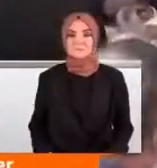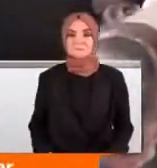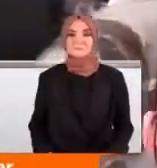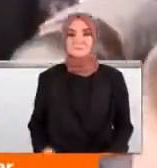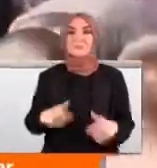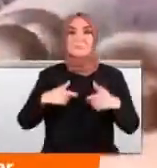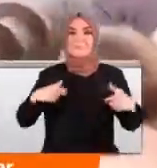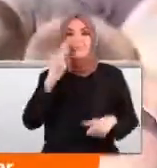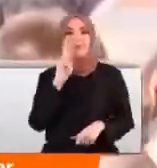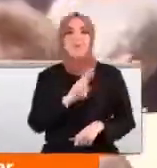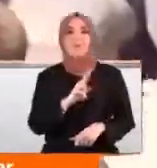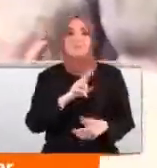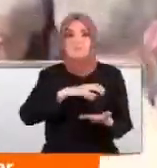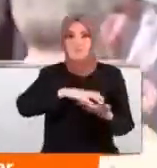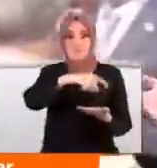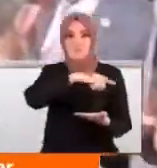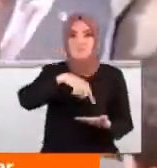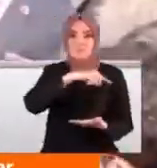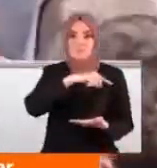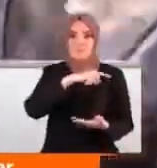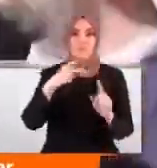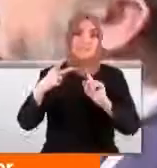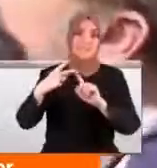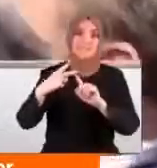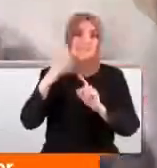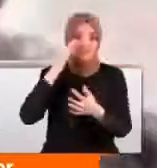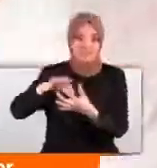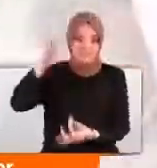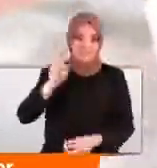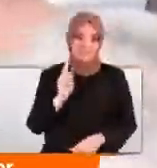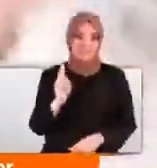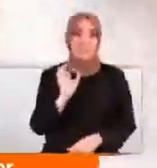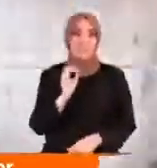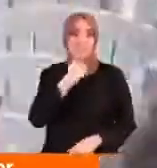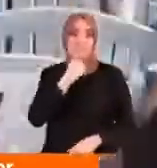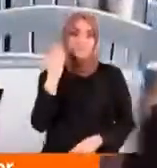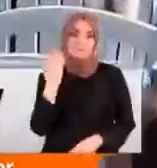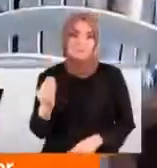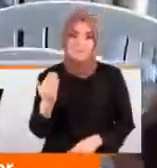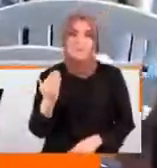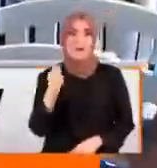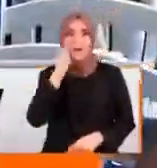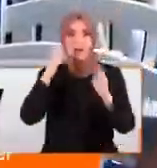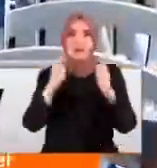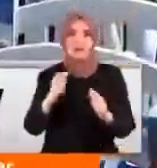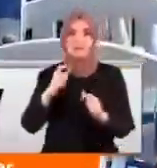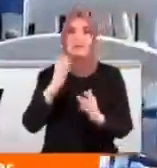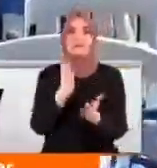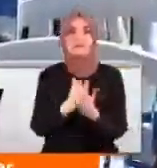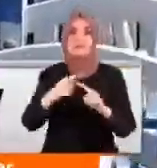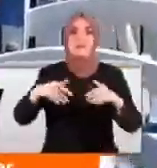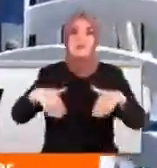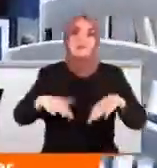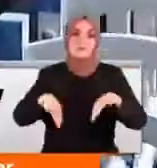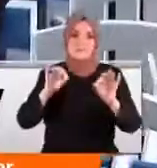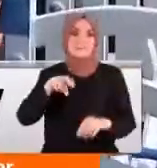Milli Görüş'ün iki numaralı ismi Oğuzhan Asiltürk için başkentte cenaze töreni düzenlendi. 86 yıllık ömrünü Türk İslam